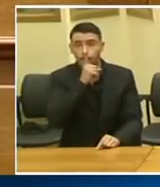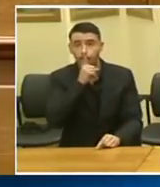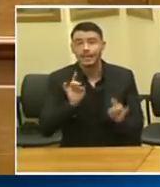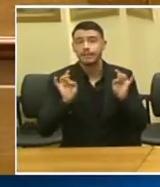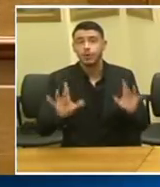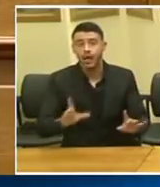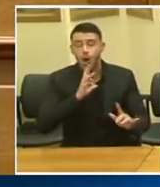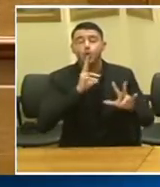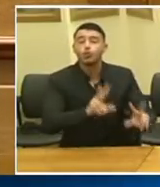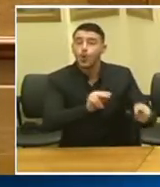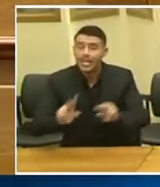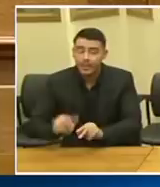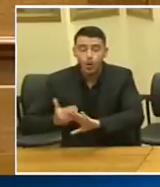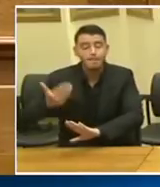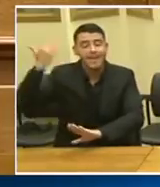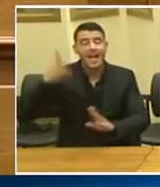διακυβέρνησης.